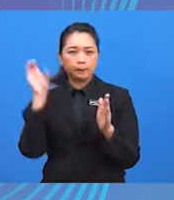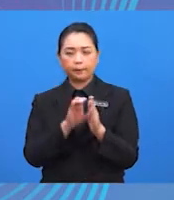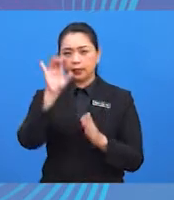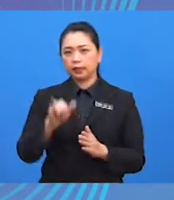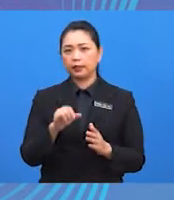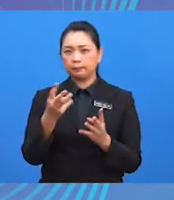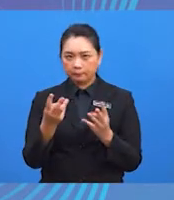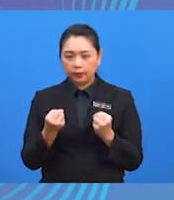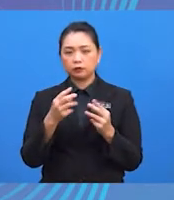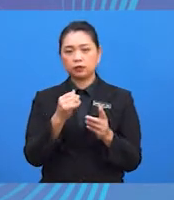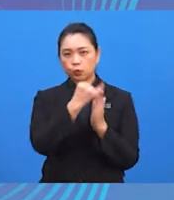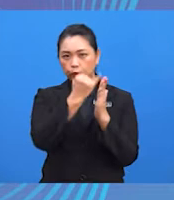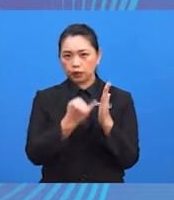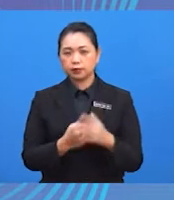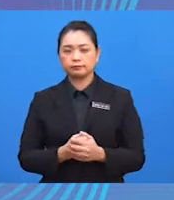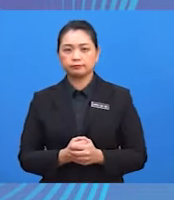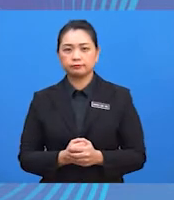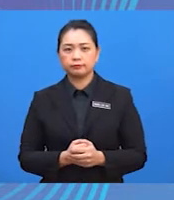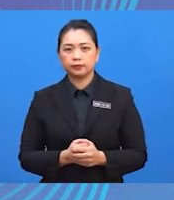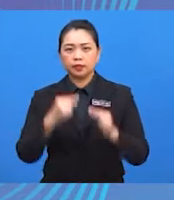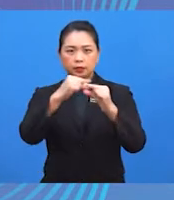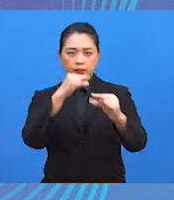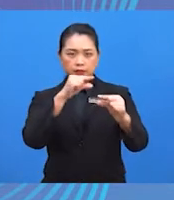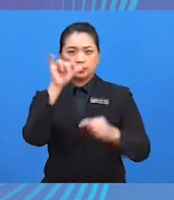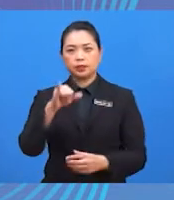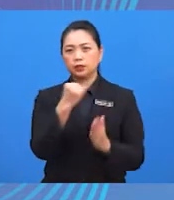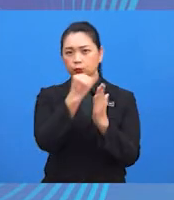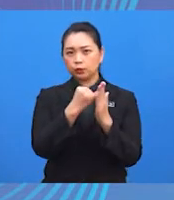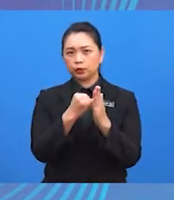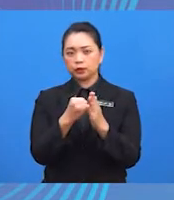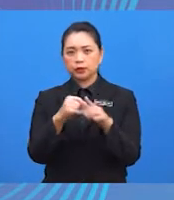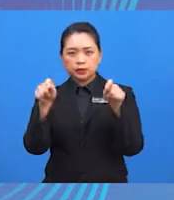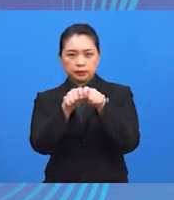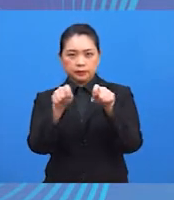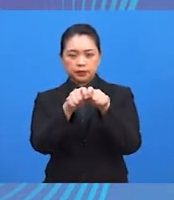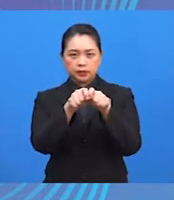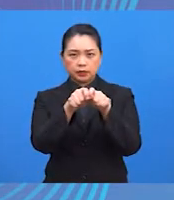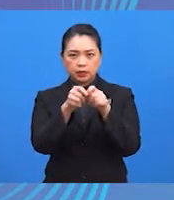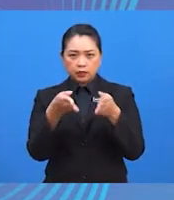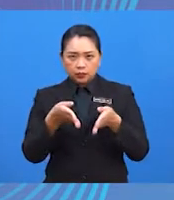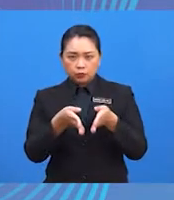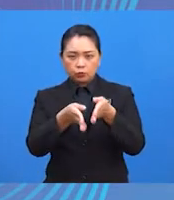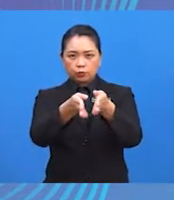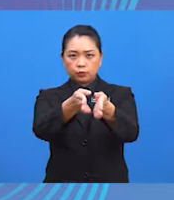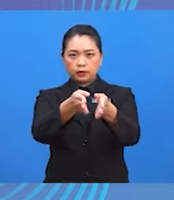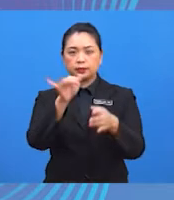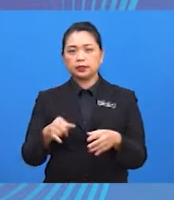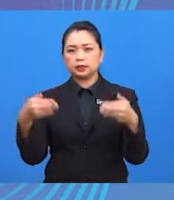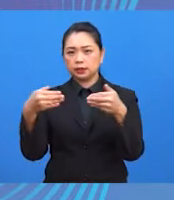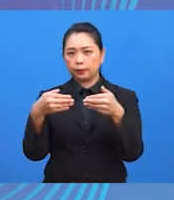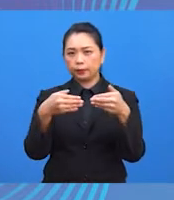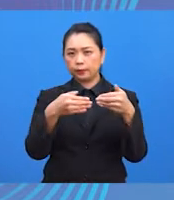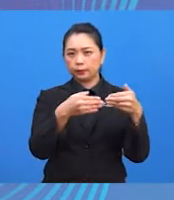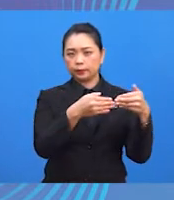Garisan yang dilukis kelihatan seperti laluan yang bersambungan. Titik-titik ini